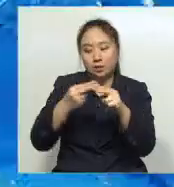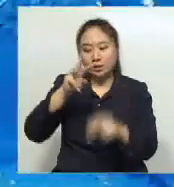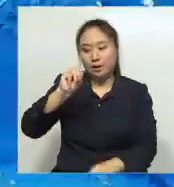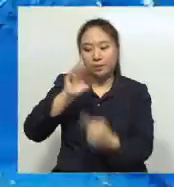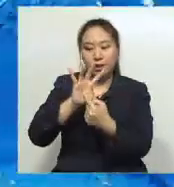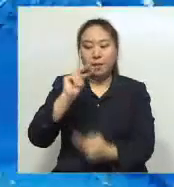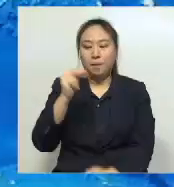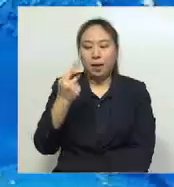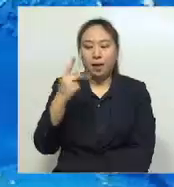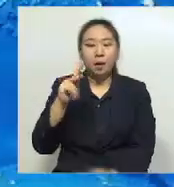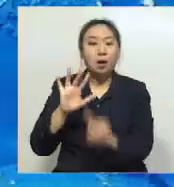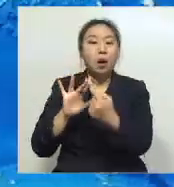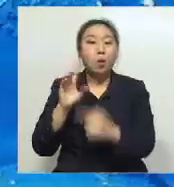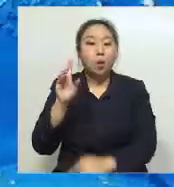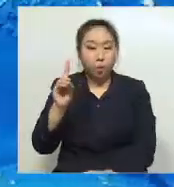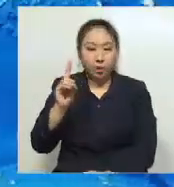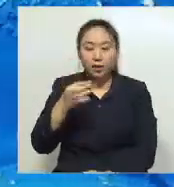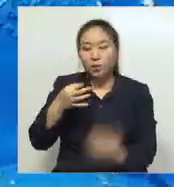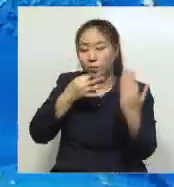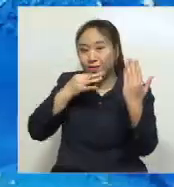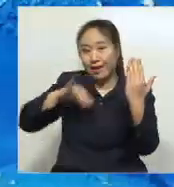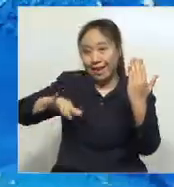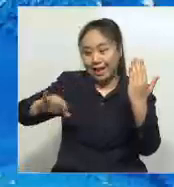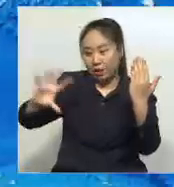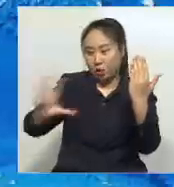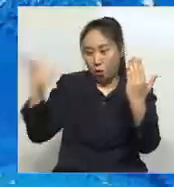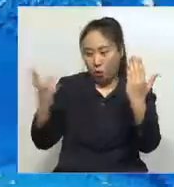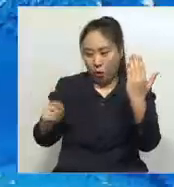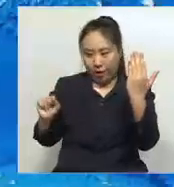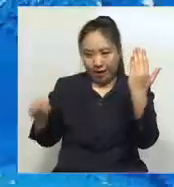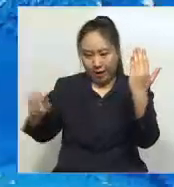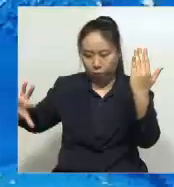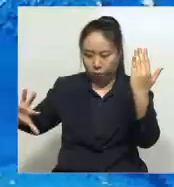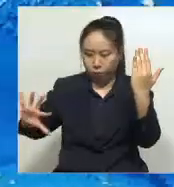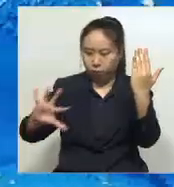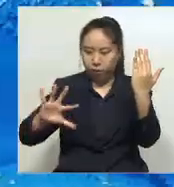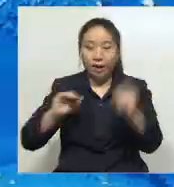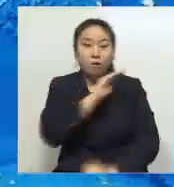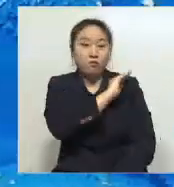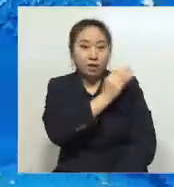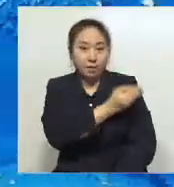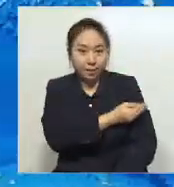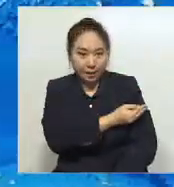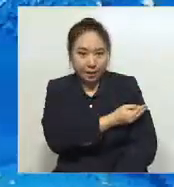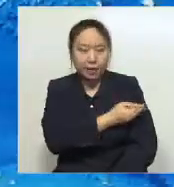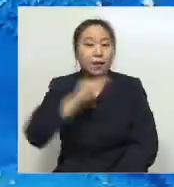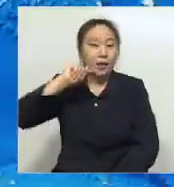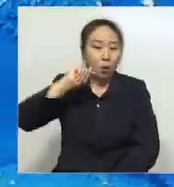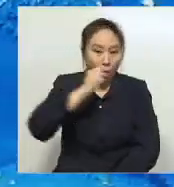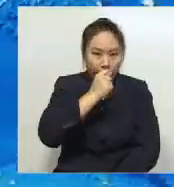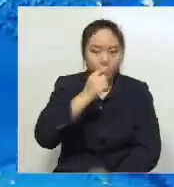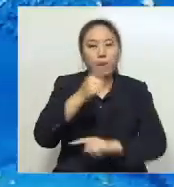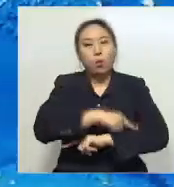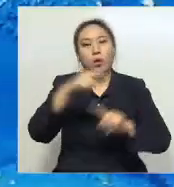งอยู่ที่บริเวณมหาสมุทรแปซิฟิกมีแนวโน้มการเคลื่อนผ่านเกาะลูซอนประเทศฟิลิปปินส์และตอนใต้ของเกาะไต้หวันค่ะ